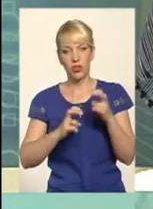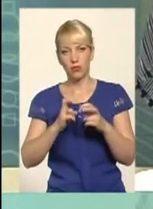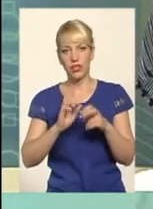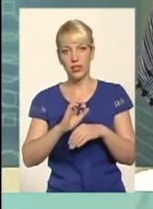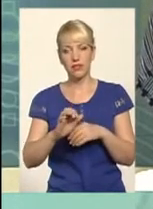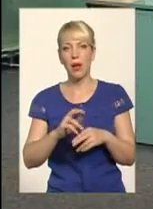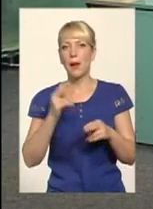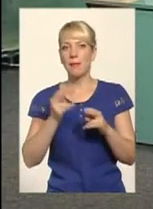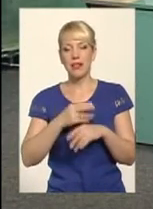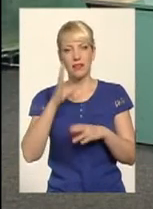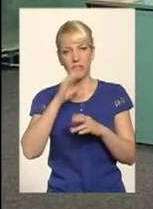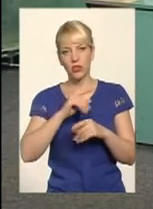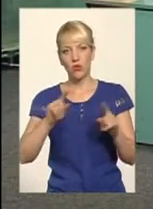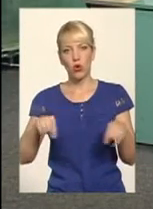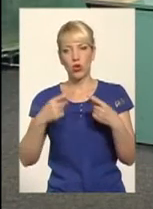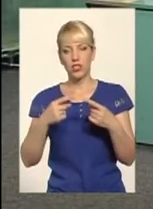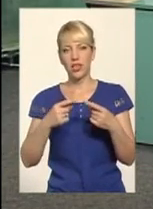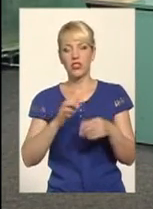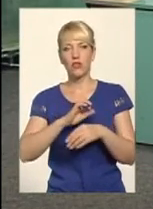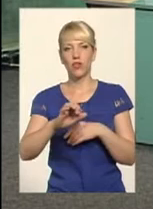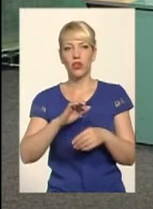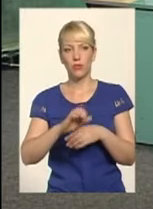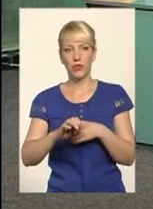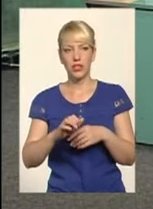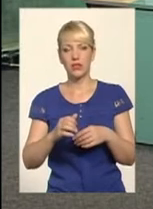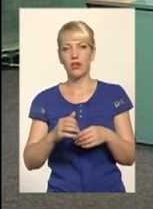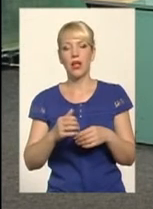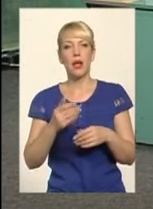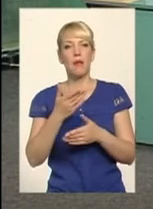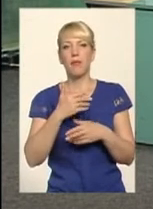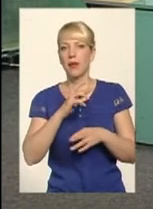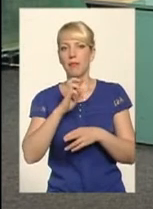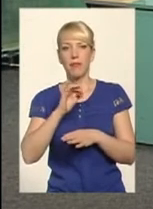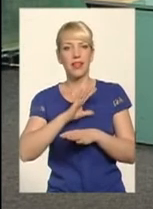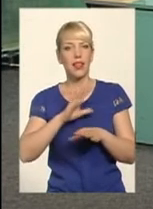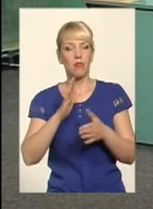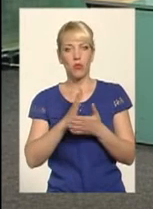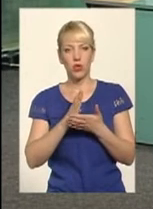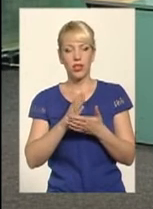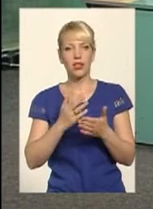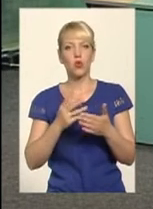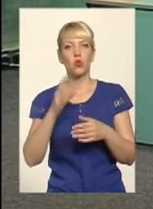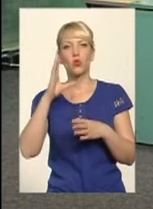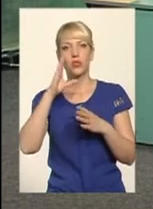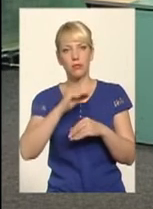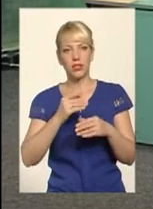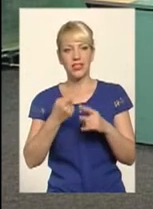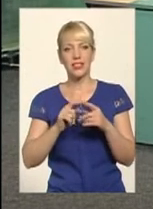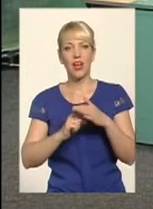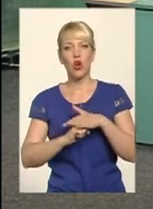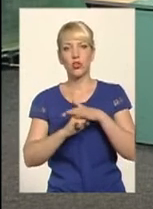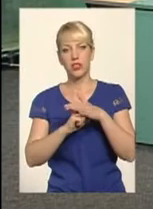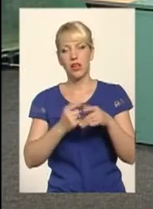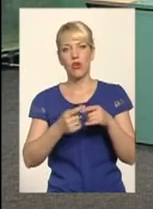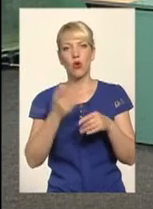без ефективної організації виробництва великі успішні компанії просто би не стали. І це основа. Тобто основа, коли ти виходиш на